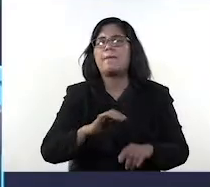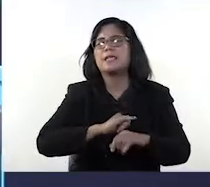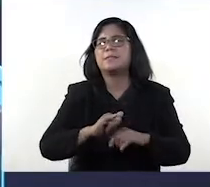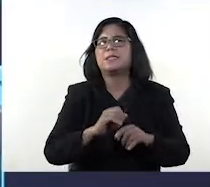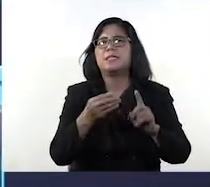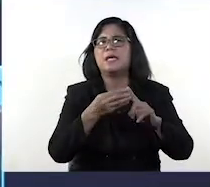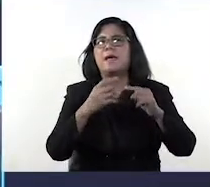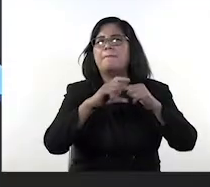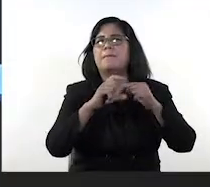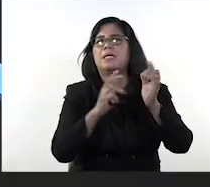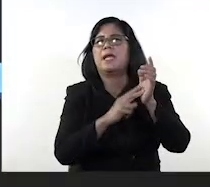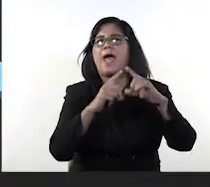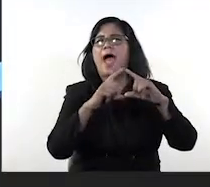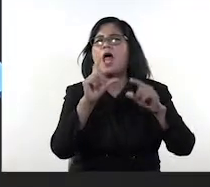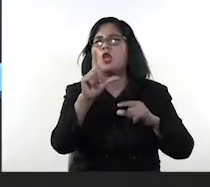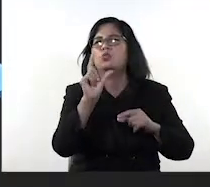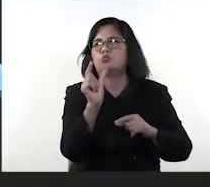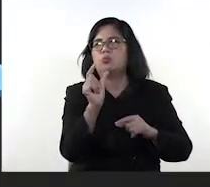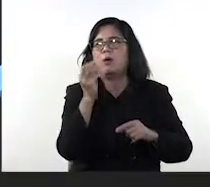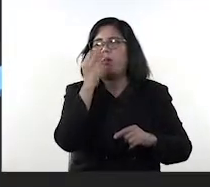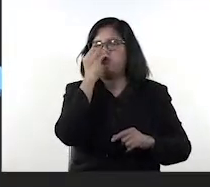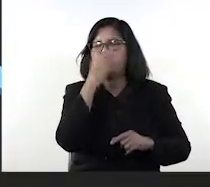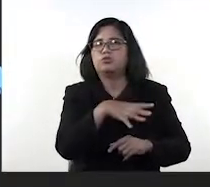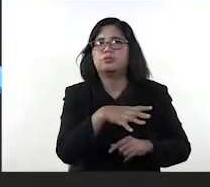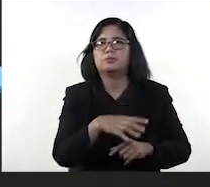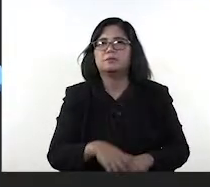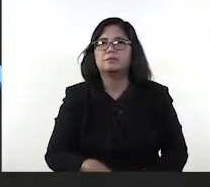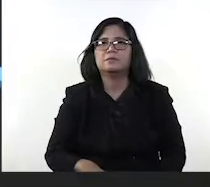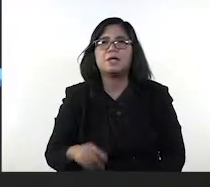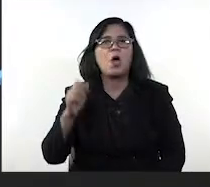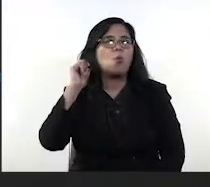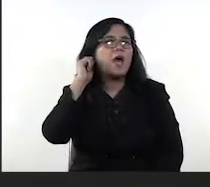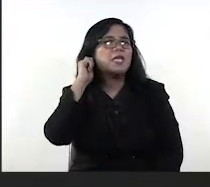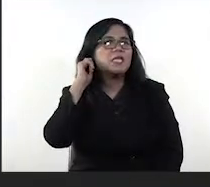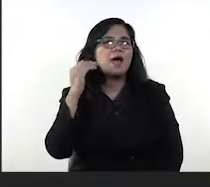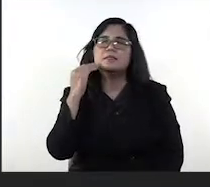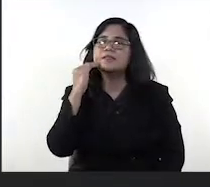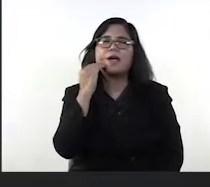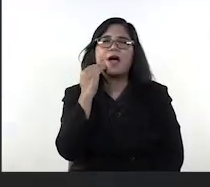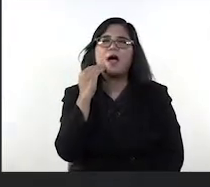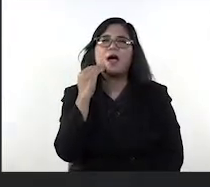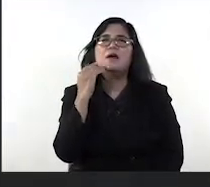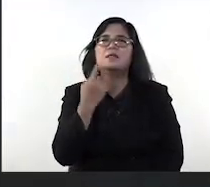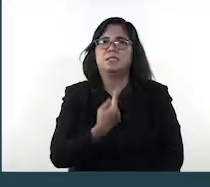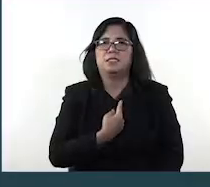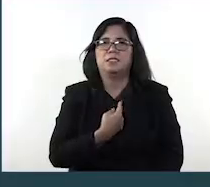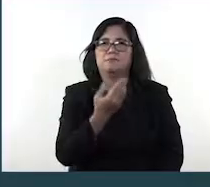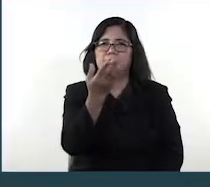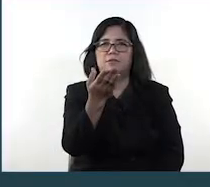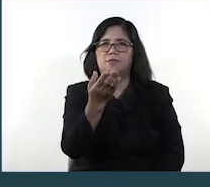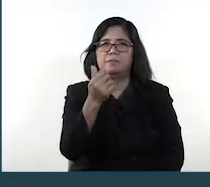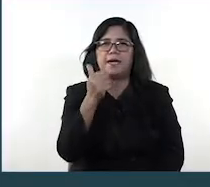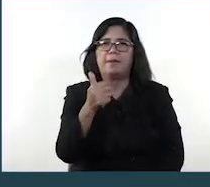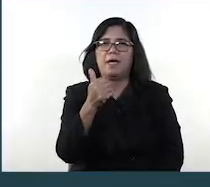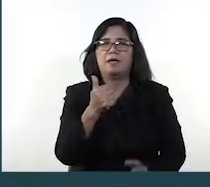wanita Jaga dirimu baik-baik Hai hari ini sebagai hamba Allah saya mau Ingatkan buat sudah